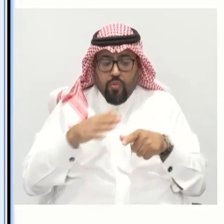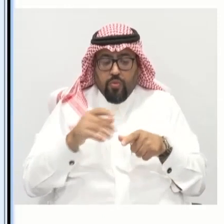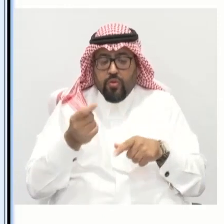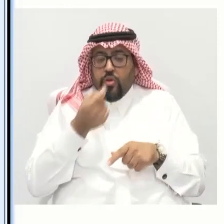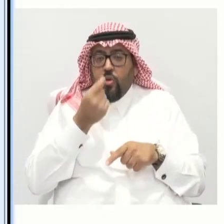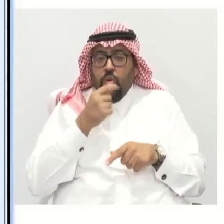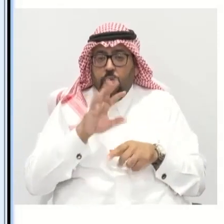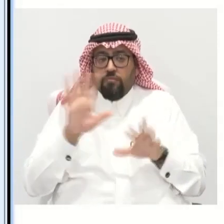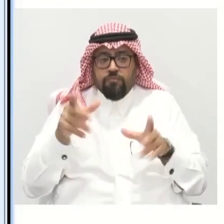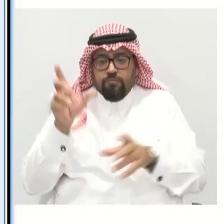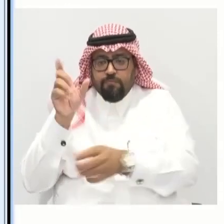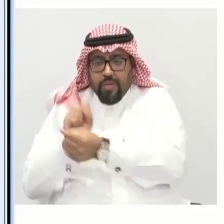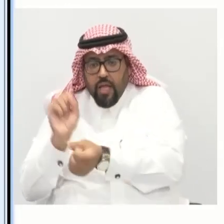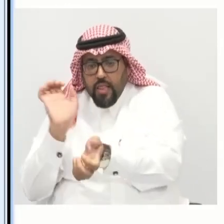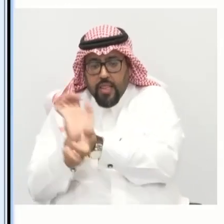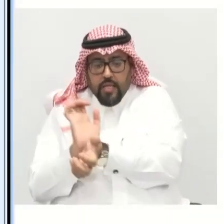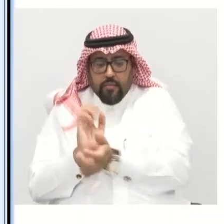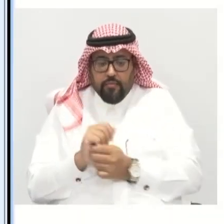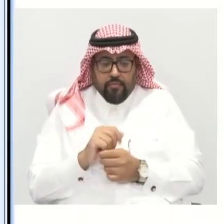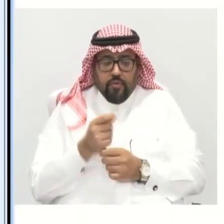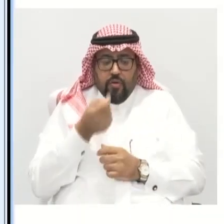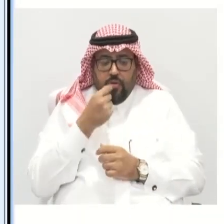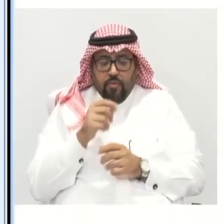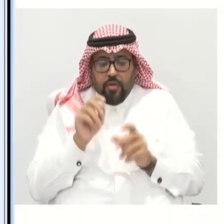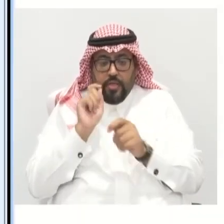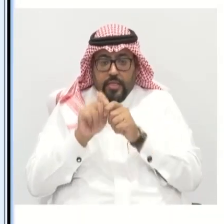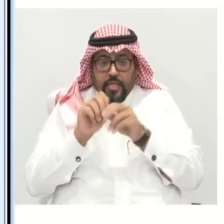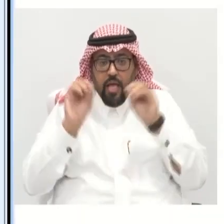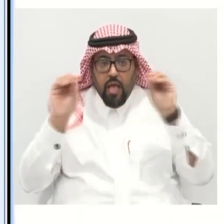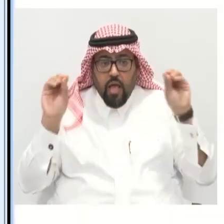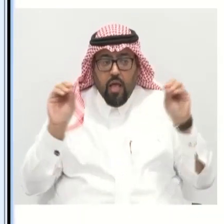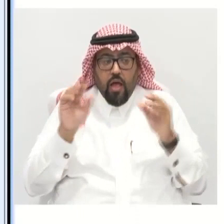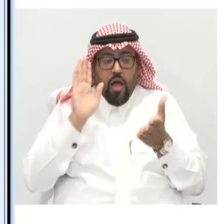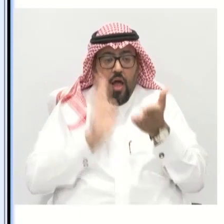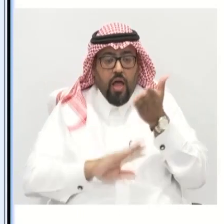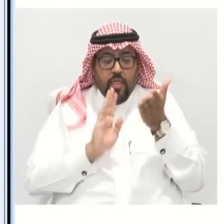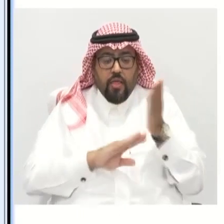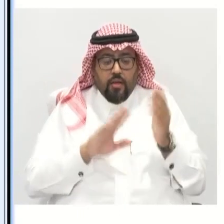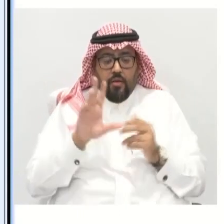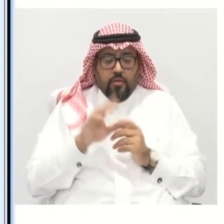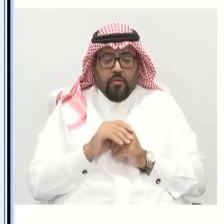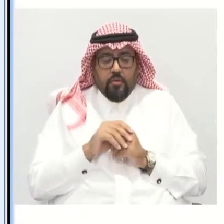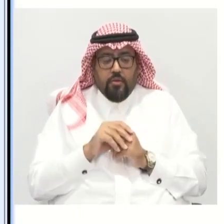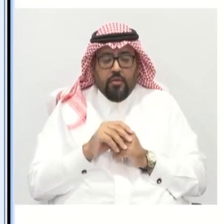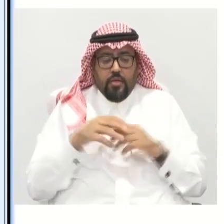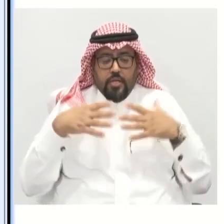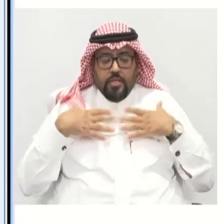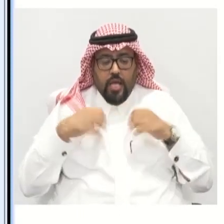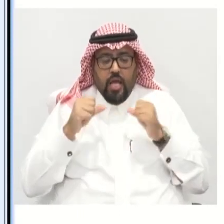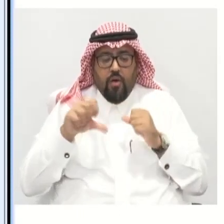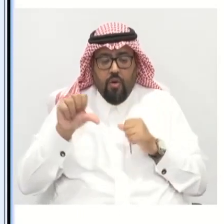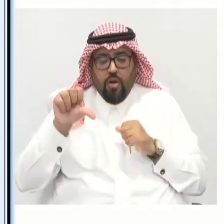السموم والمخدرات وتوعيه المواطنين باخطار على الصحه والوطن